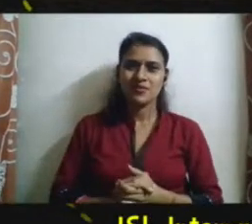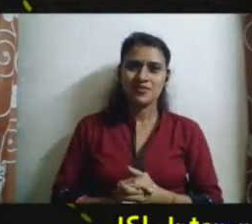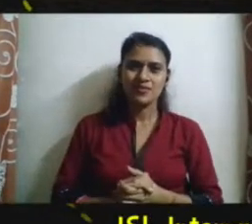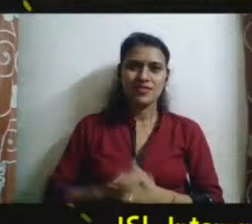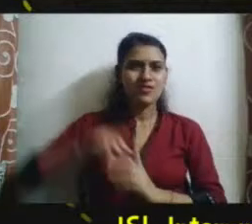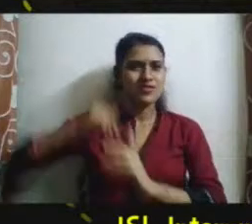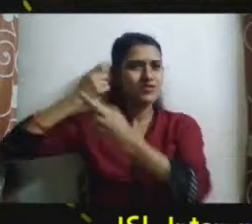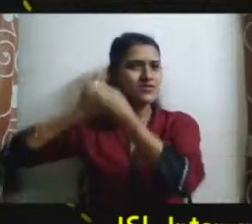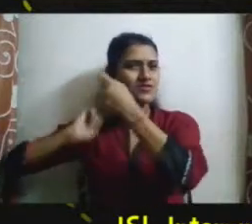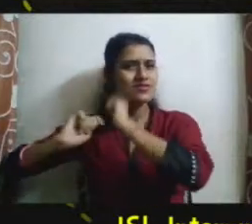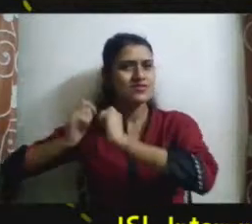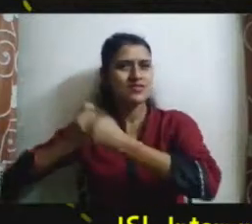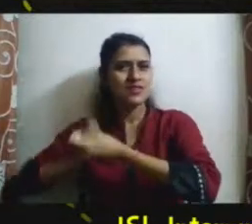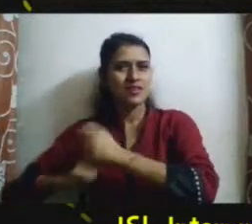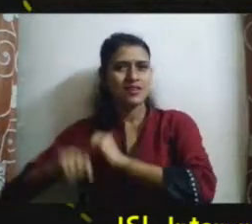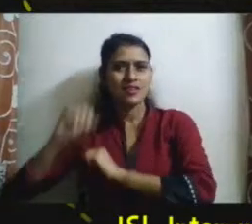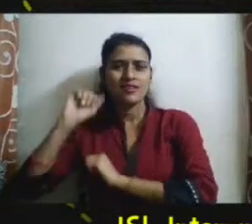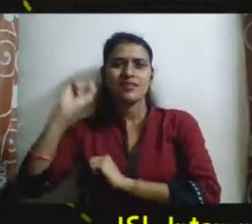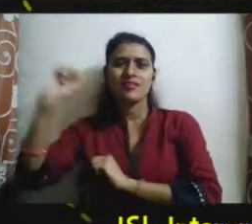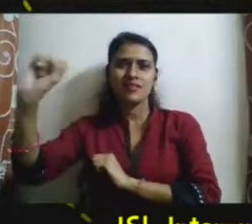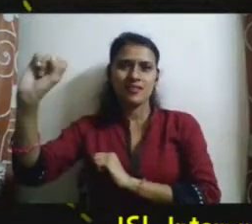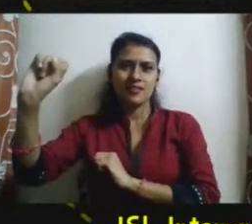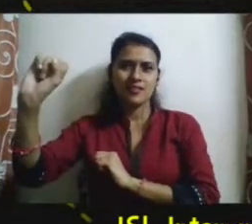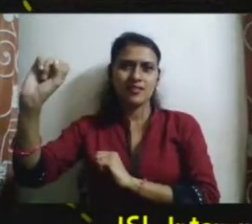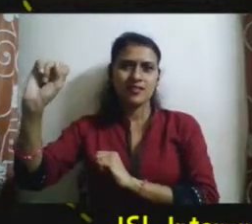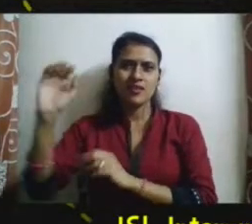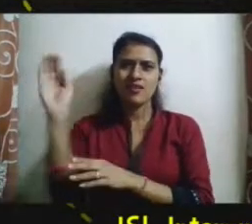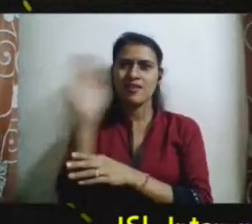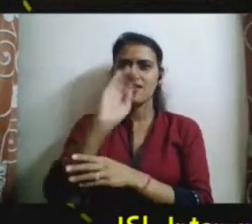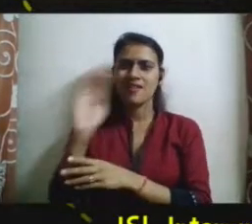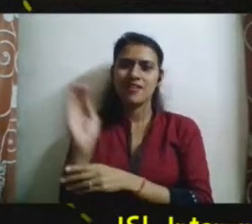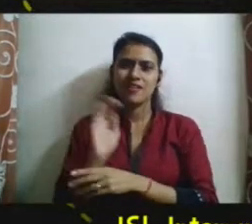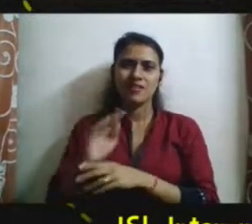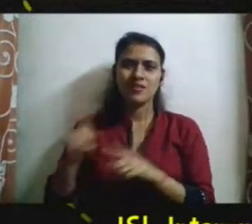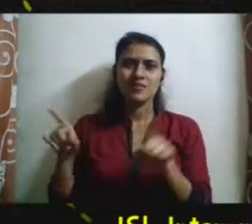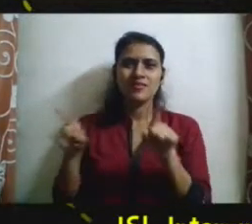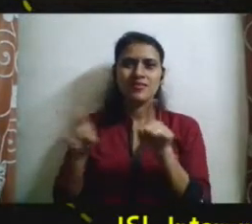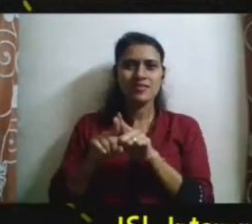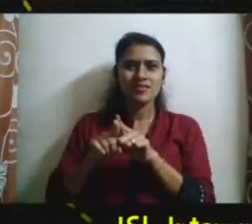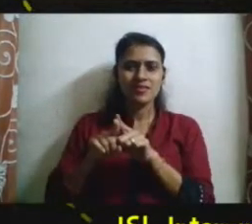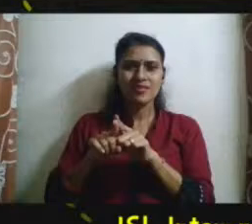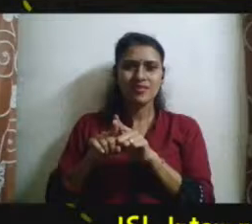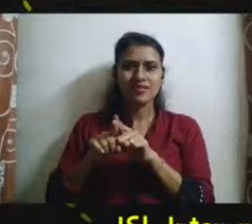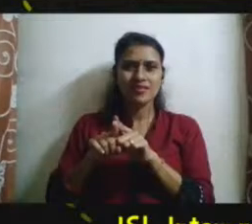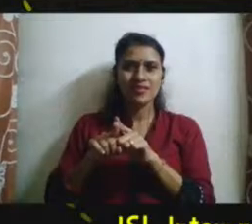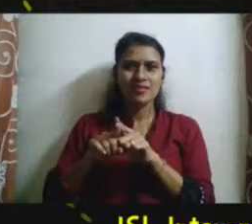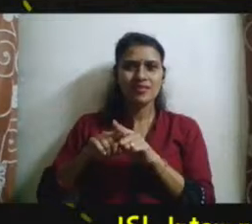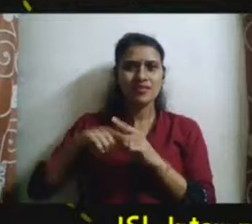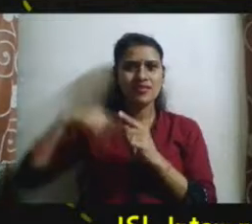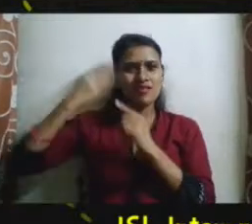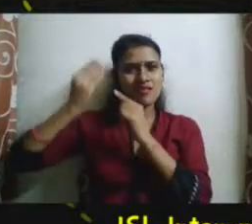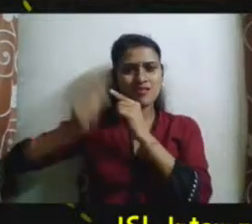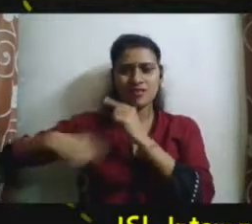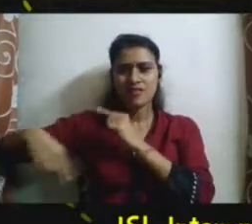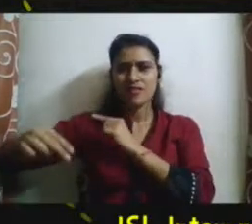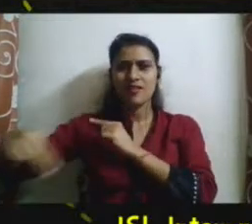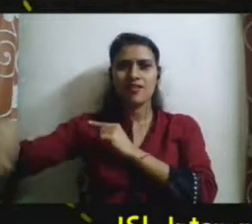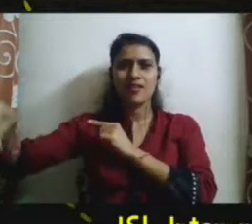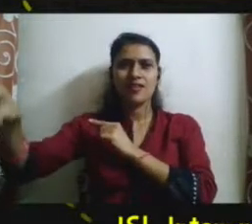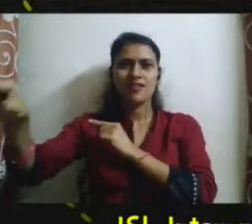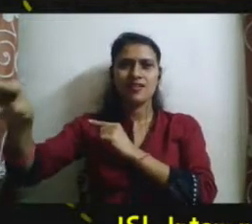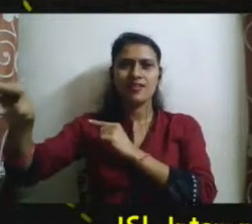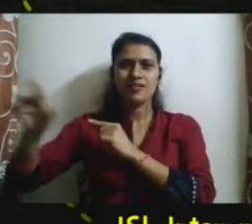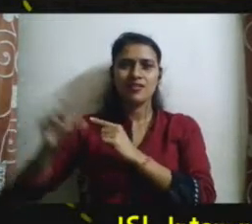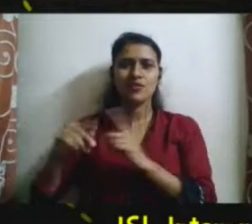चोटी पे तेरे सांप की है लहर